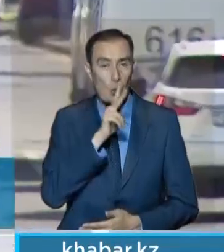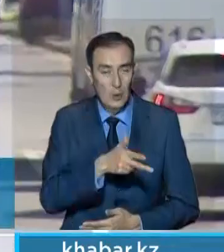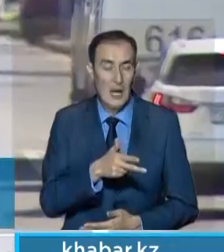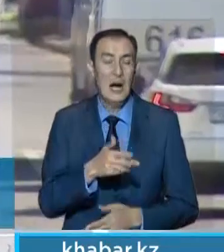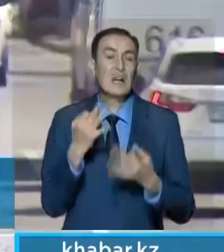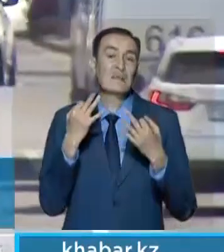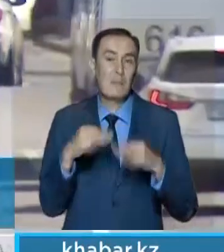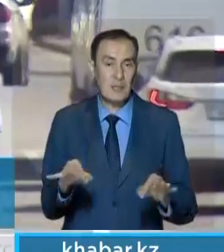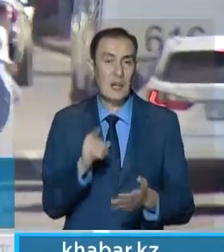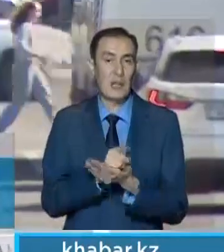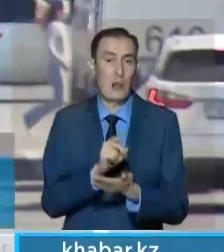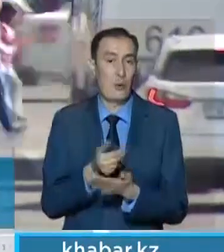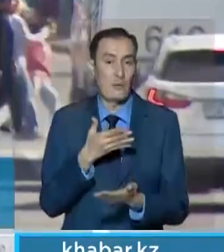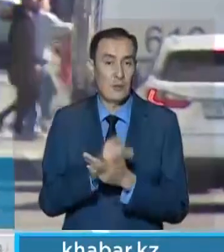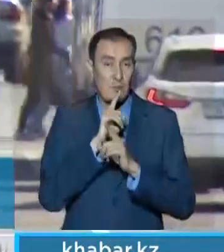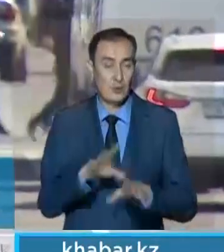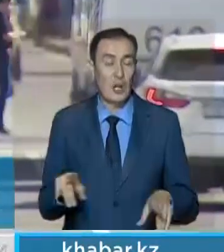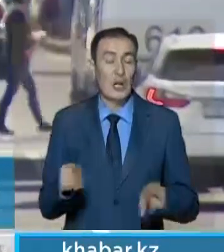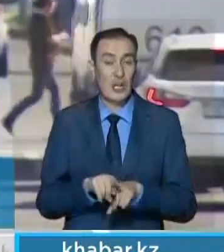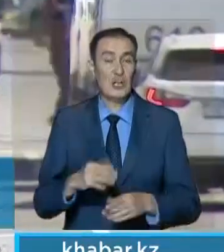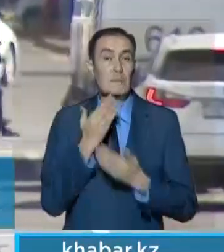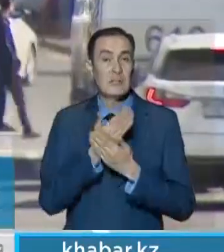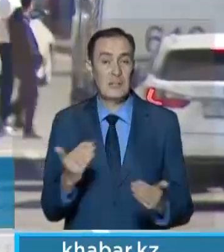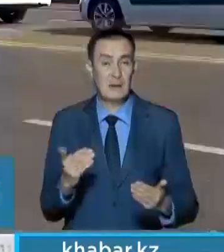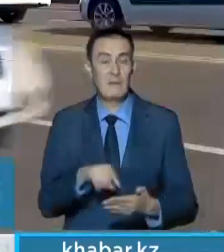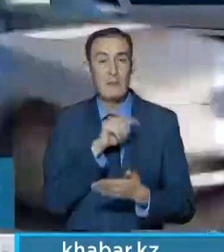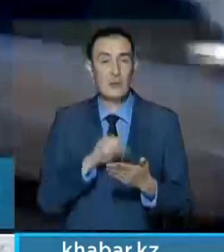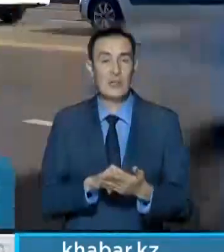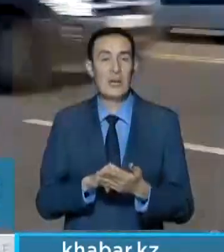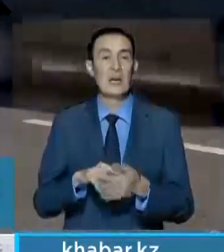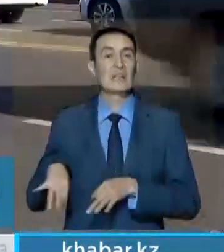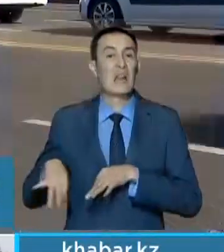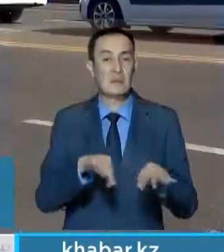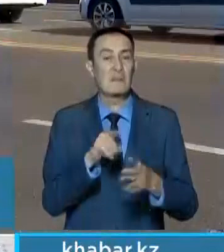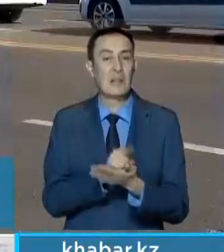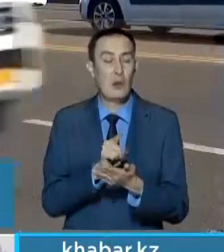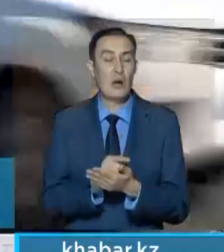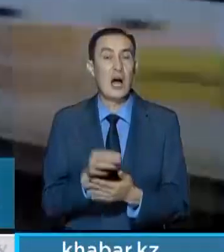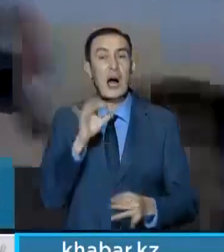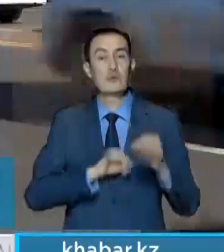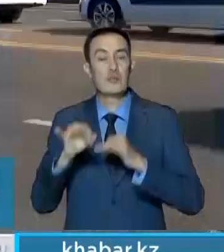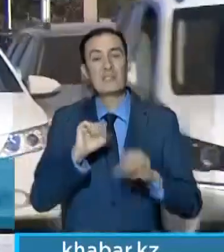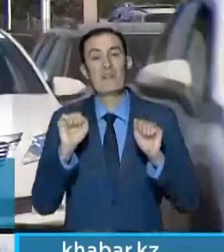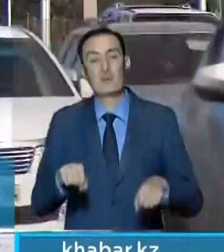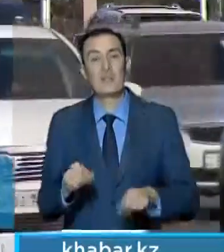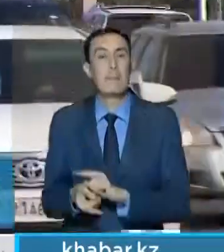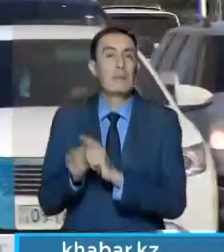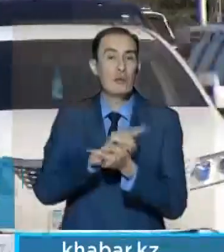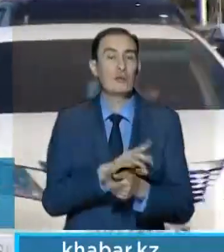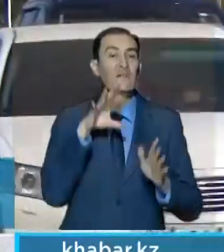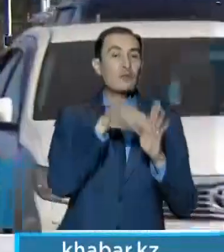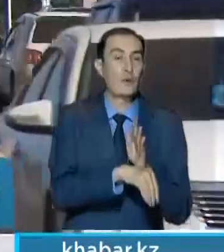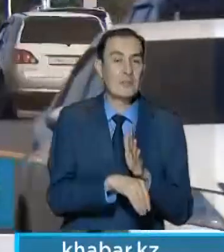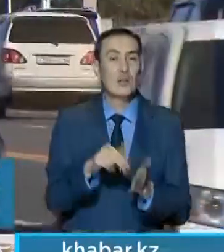от налогообложения. Поставили точку и в вопросе транспортного налога. Ранее обсуждался вариант его переноса в